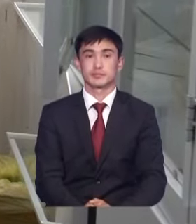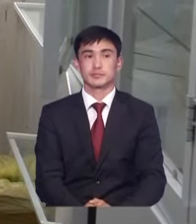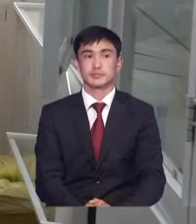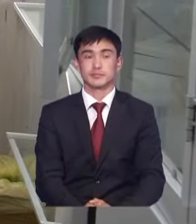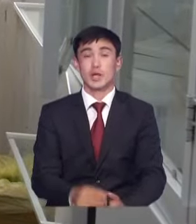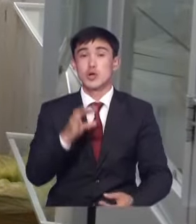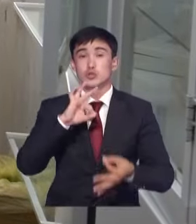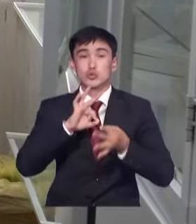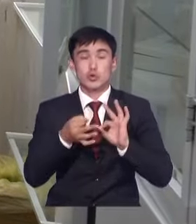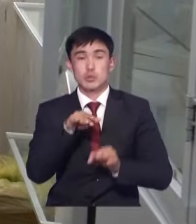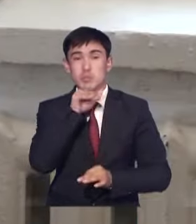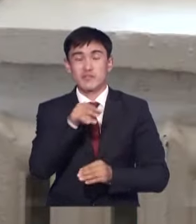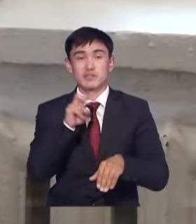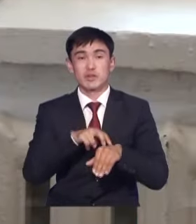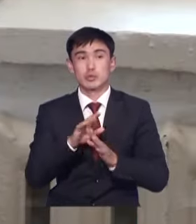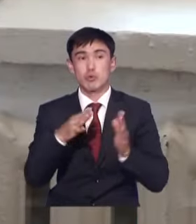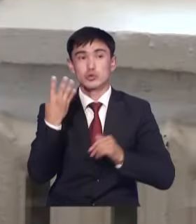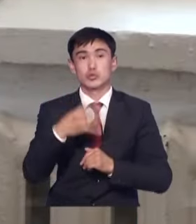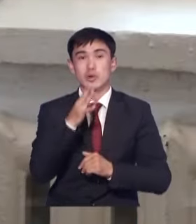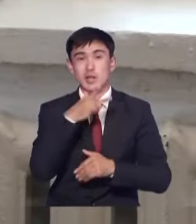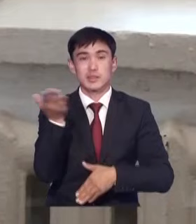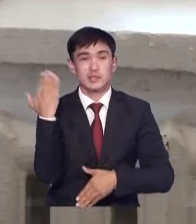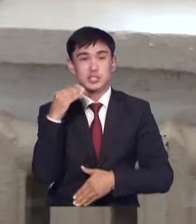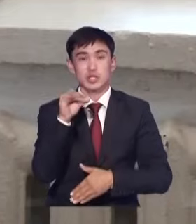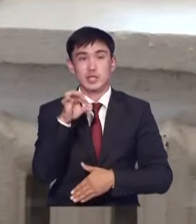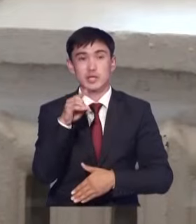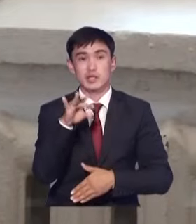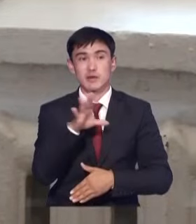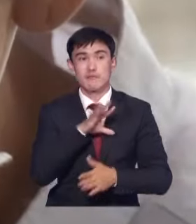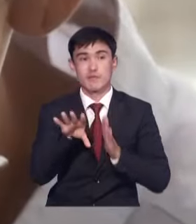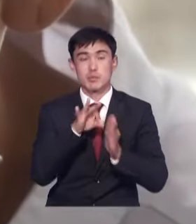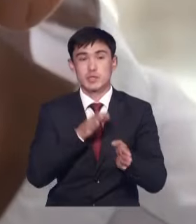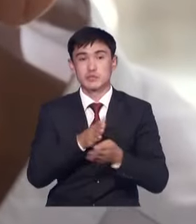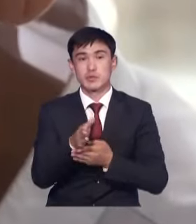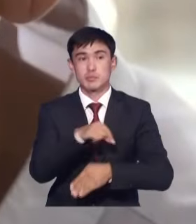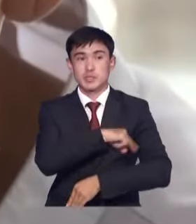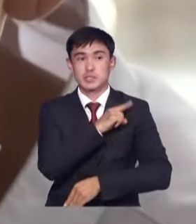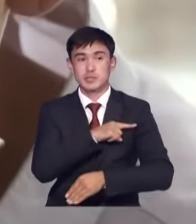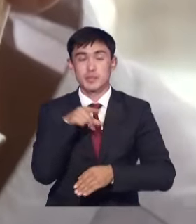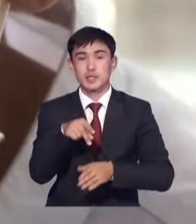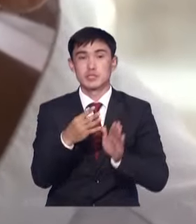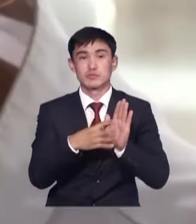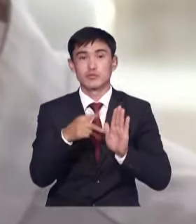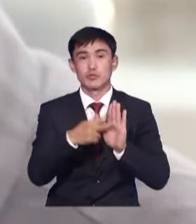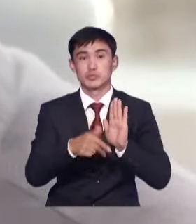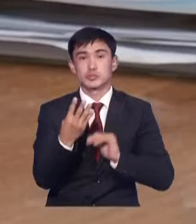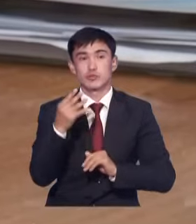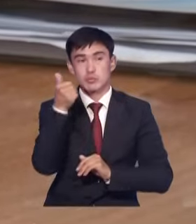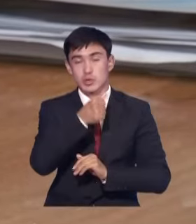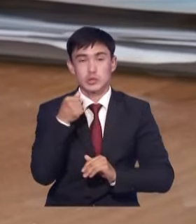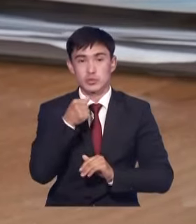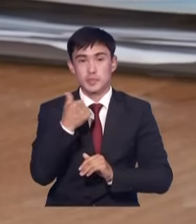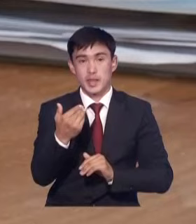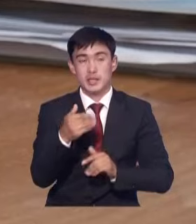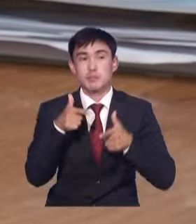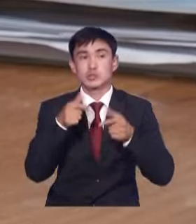Несмотря на сложность профессии врача, более 40 лет назад Жанар Картекова выбрала сферу медицины. И в 1984 году